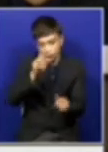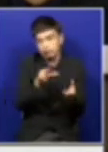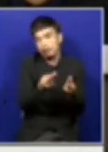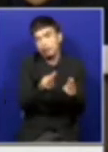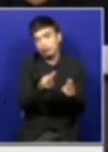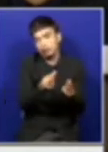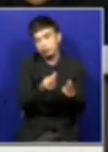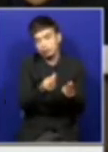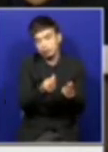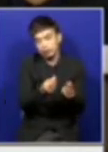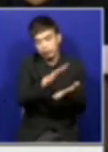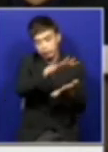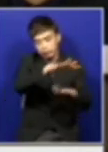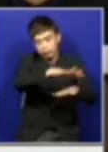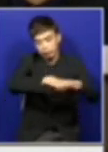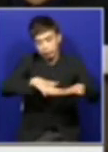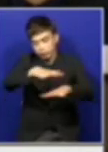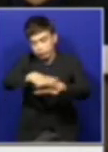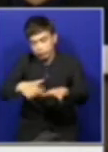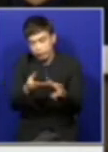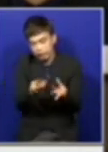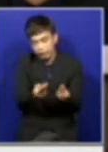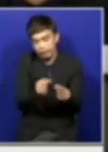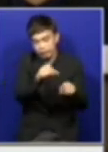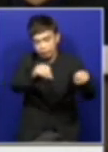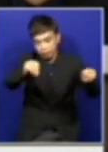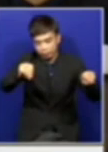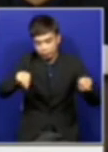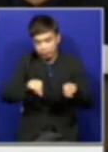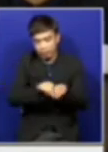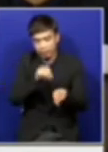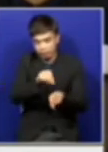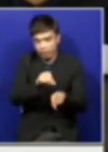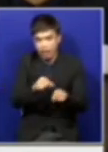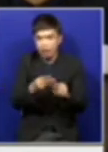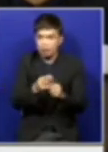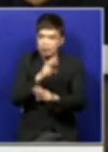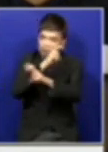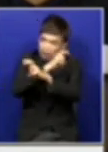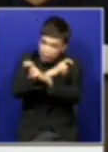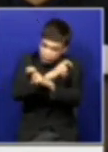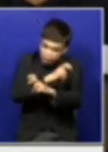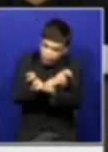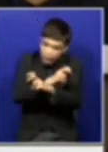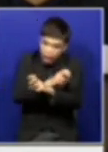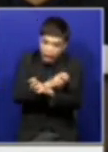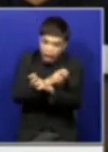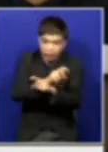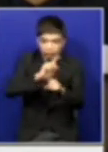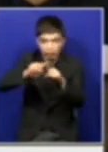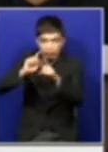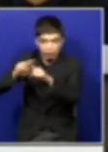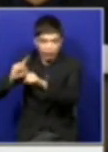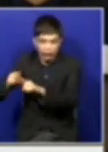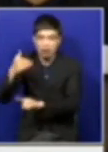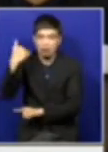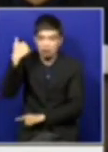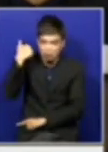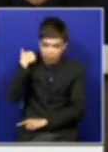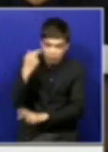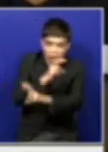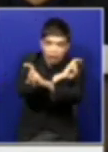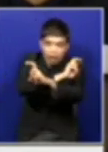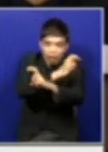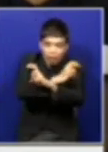ที่ดินของเกษตรกรวันนี้นะครับมีสารเคมีตกค้างแล้วก็เป็นอันตรายต่อชีวิต